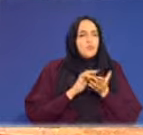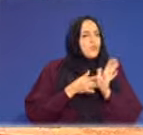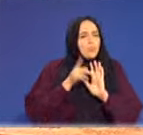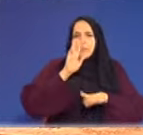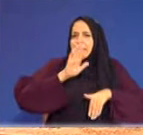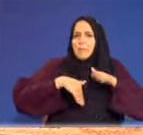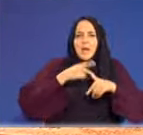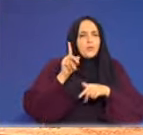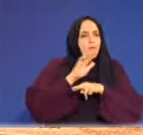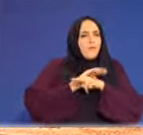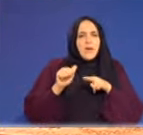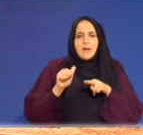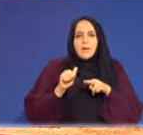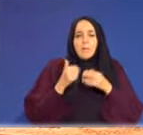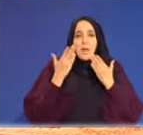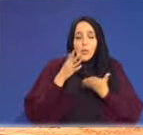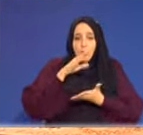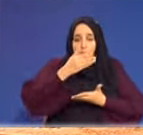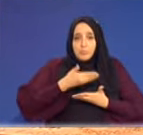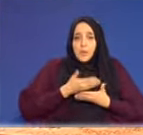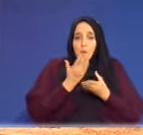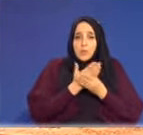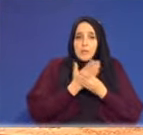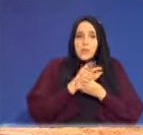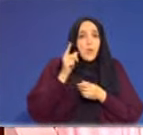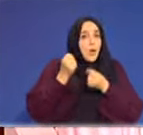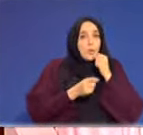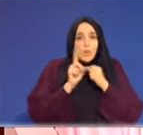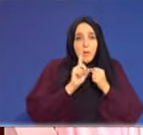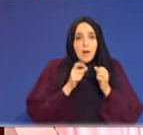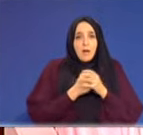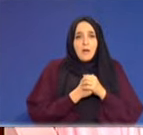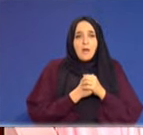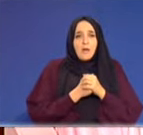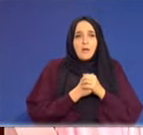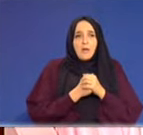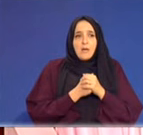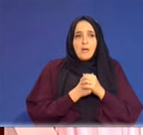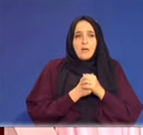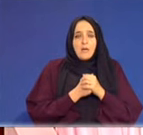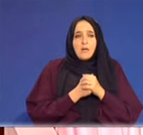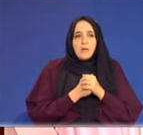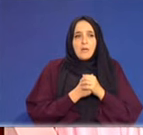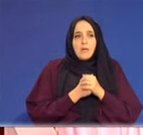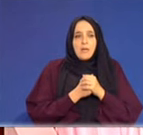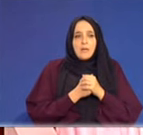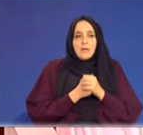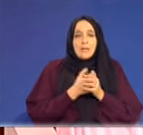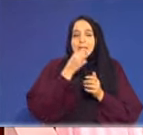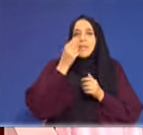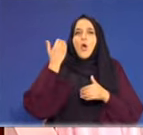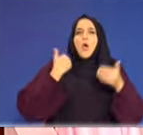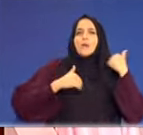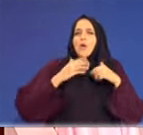داروا، وعنده كلش دركا وما كانش يصاب، كان هو يشوف في تاكسي. نعم. طيب. ونسبة العجز